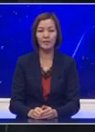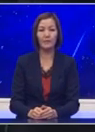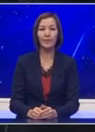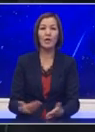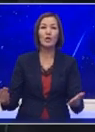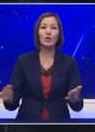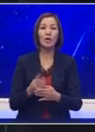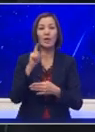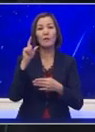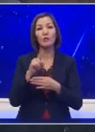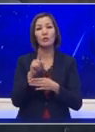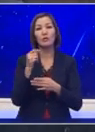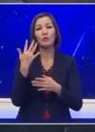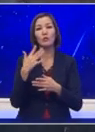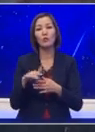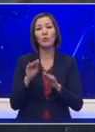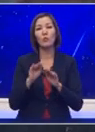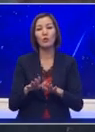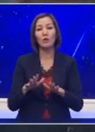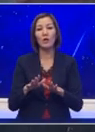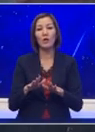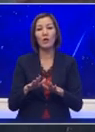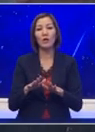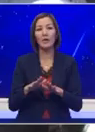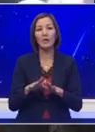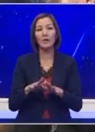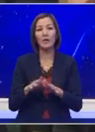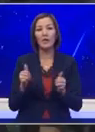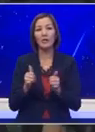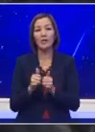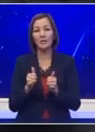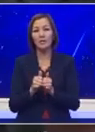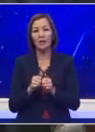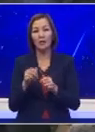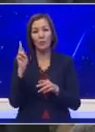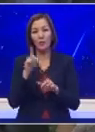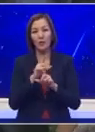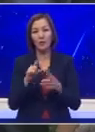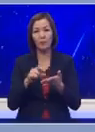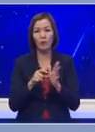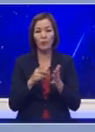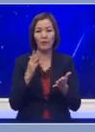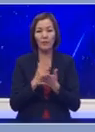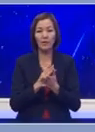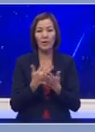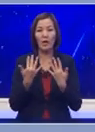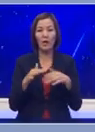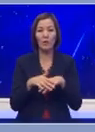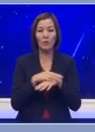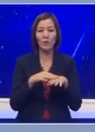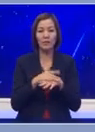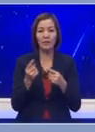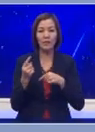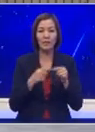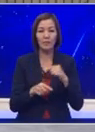Жаңа мешіт 150 орынға шақталған, жанында 250 орындық қатымханасы бар. Құлшылық үйінің ірге тіктеп бой көтеруіне ауыл азаматы белгілі